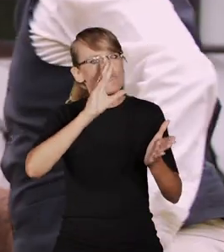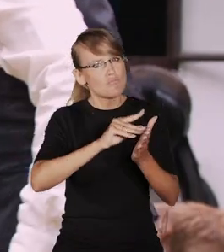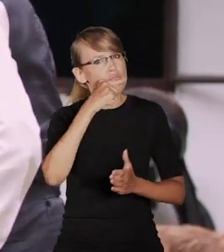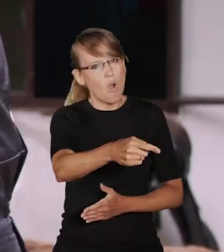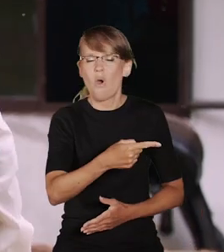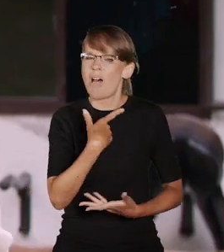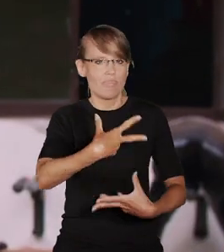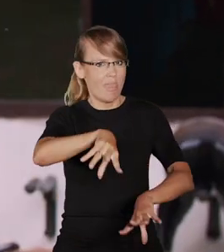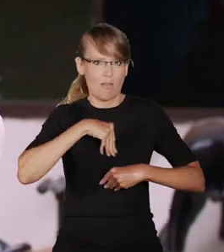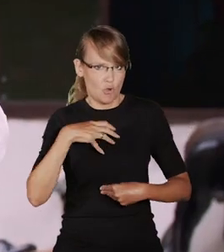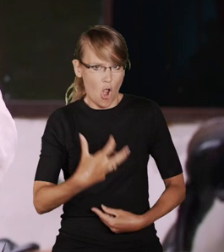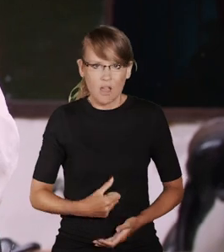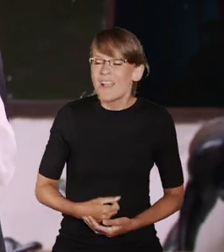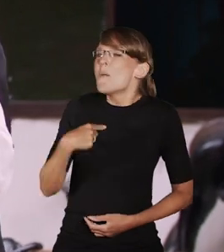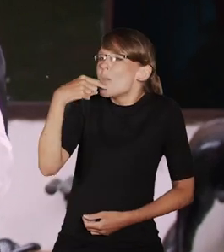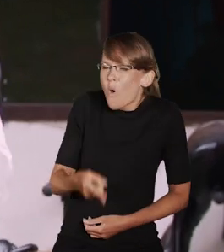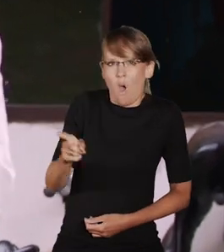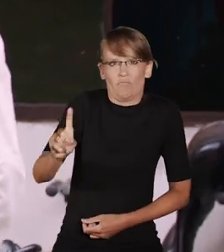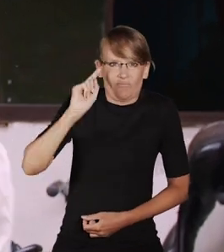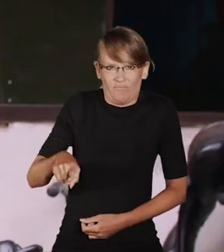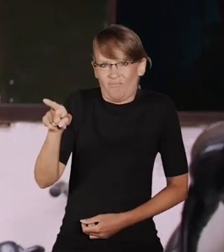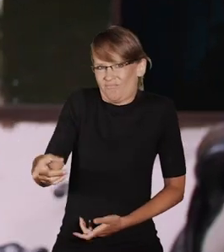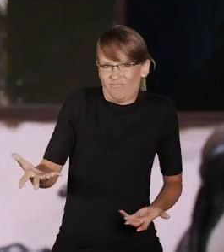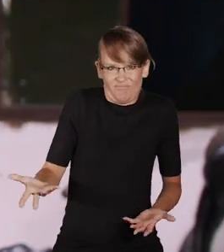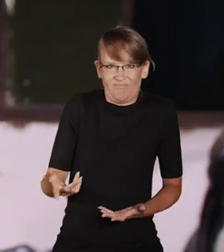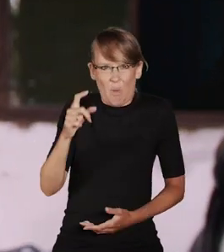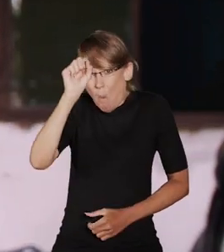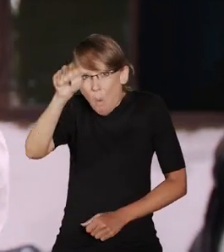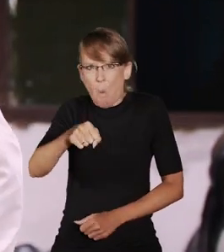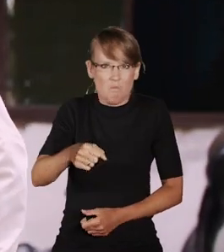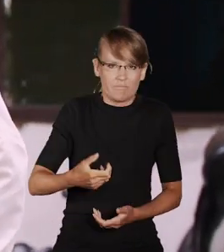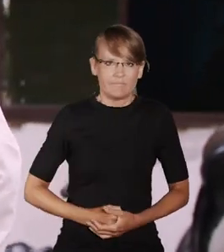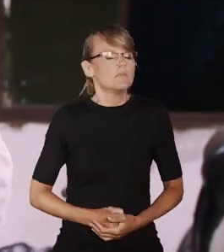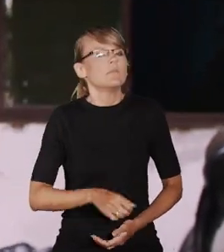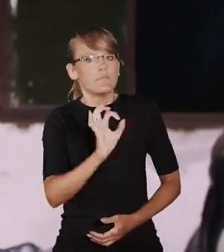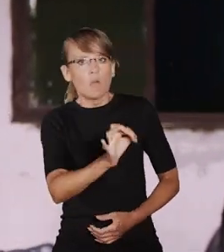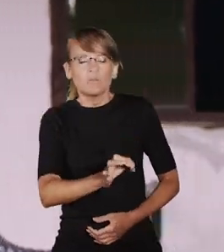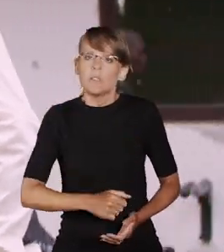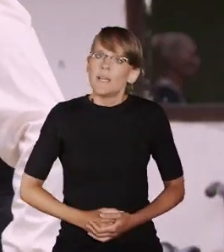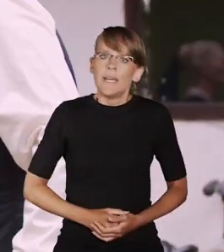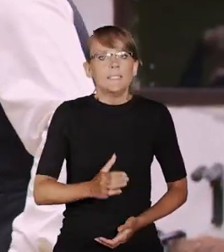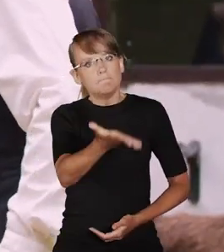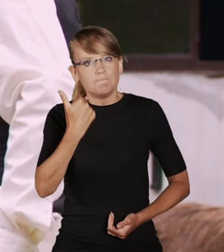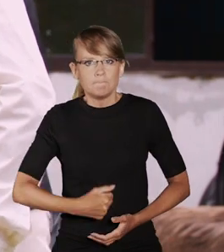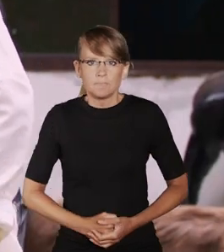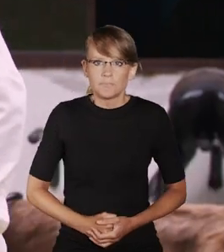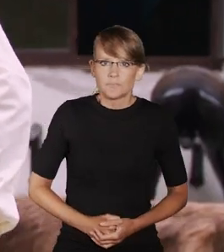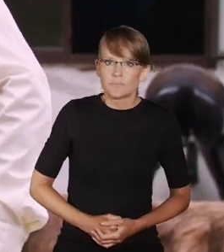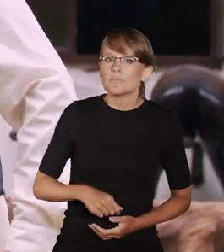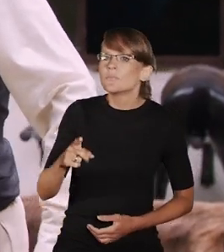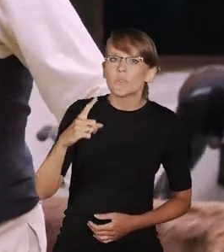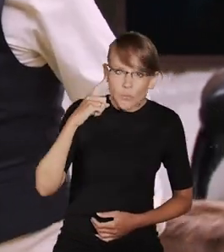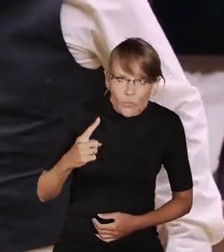Jakiś pan pytał panią. Powiedziałeś, że od śmierci męża nikogo nie przyjmuje? Mówiłem, ale słuchać nie chcę taki... Powtórz, że nikogo